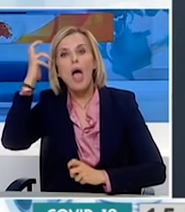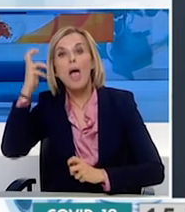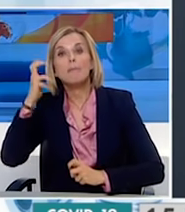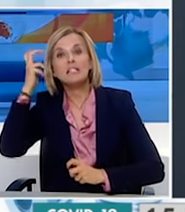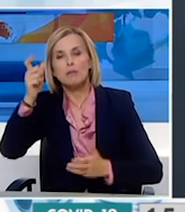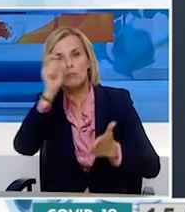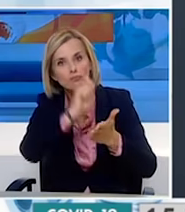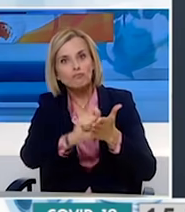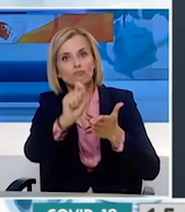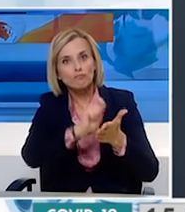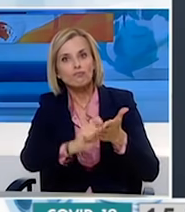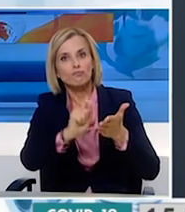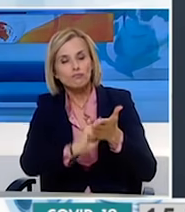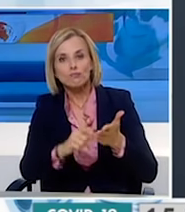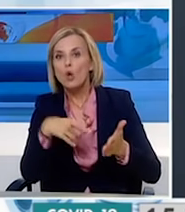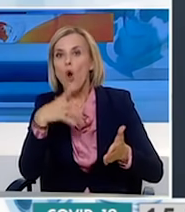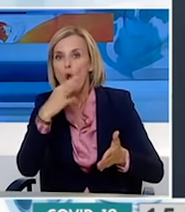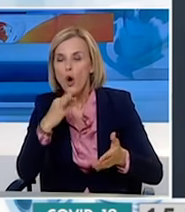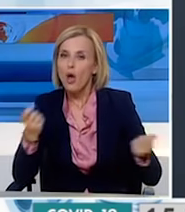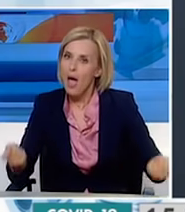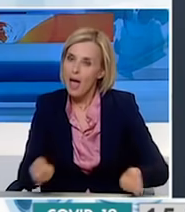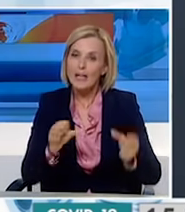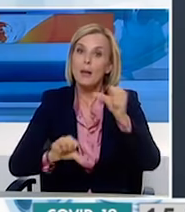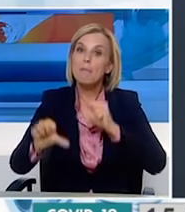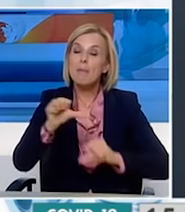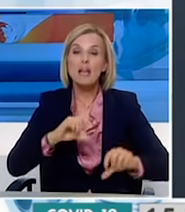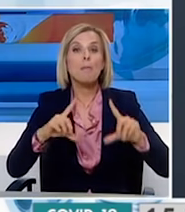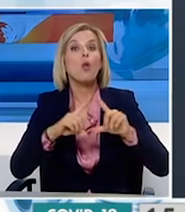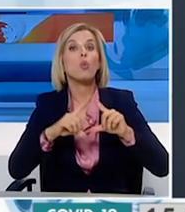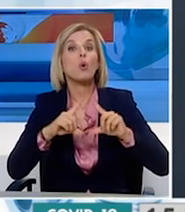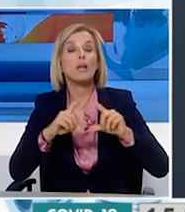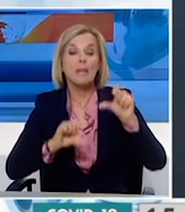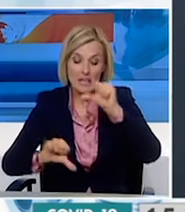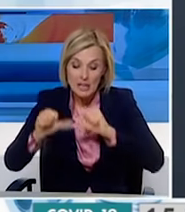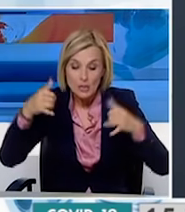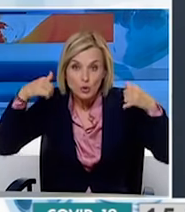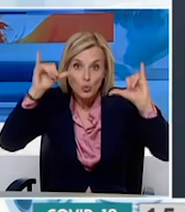Είναι η πρώτη αναφορά σε μελέτη με πειραματόζωα που εξετάζει ένα από τα νέα υποψήφια εμβόλια.